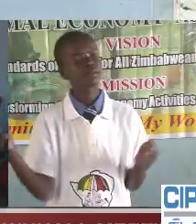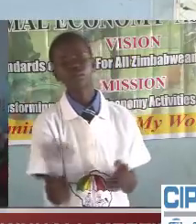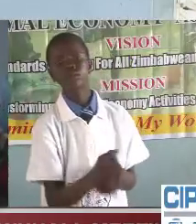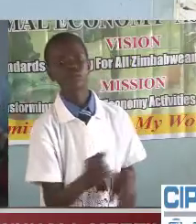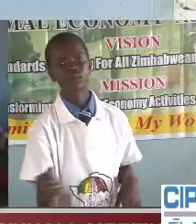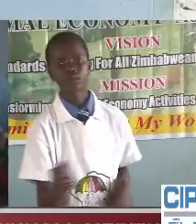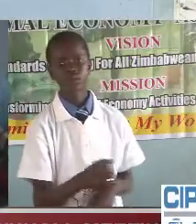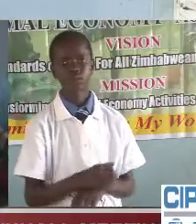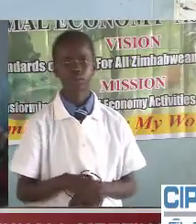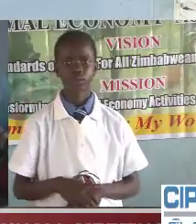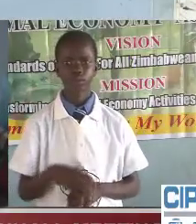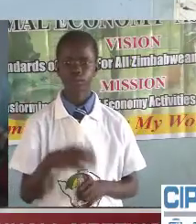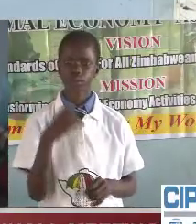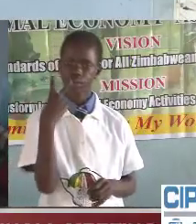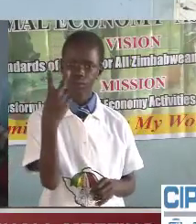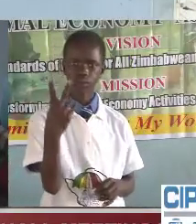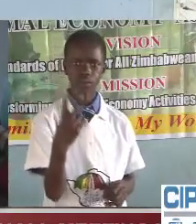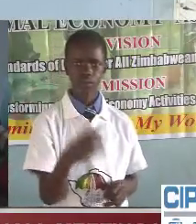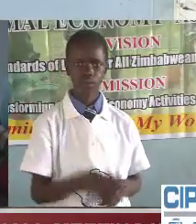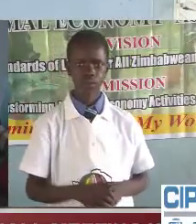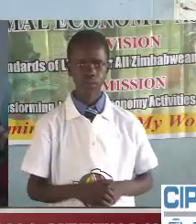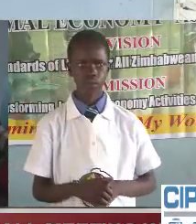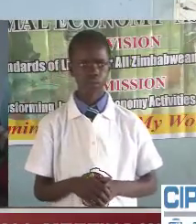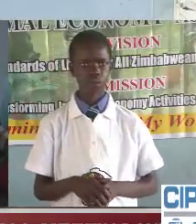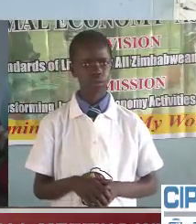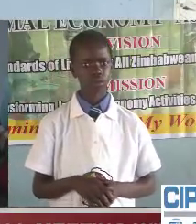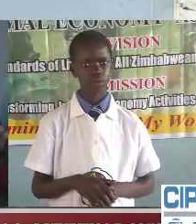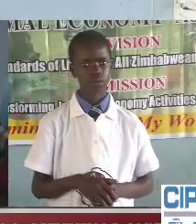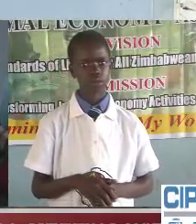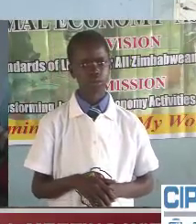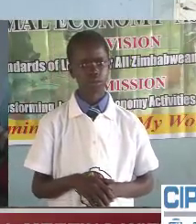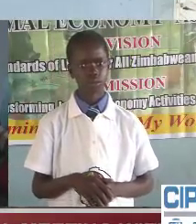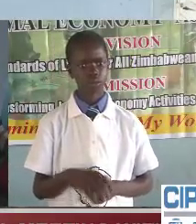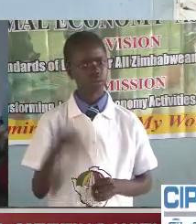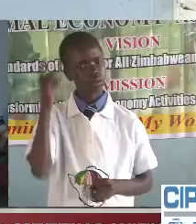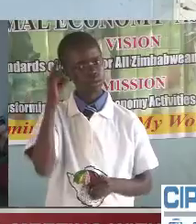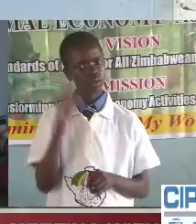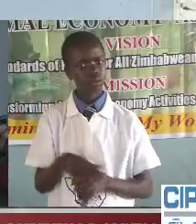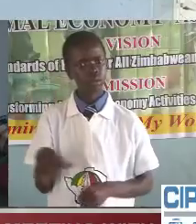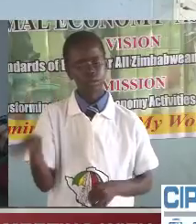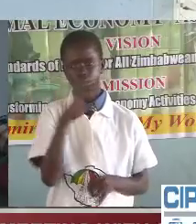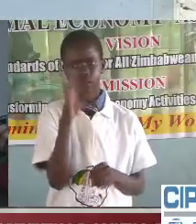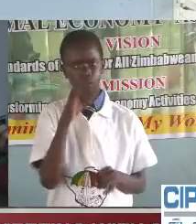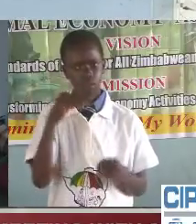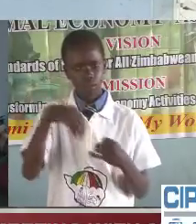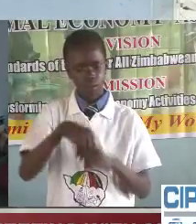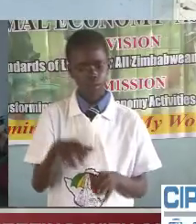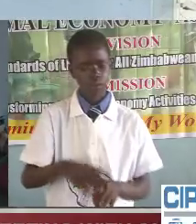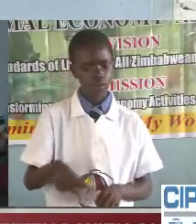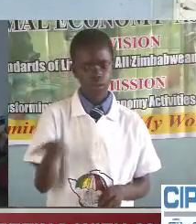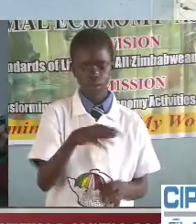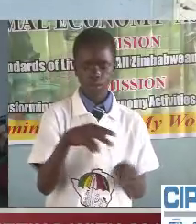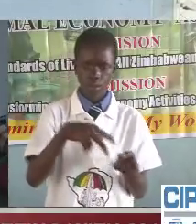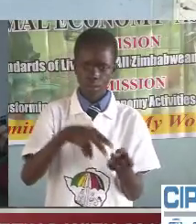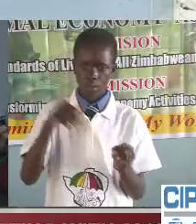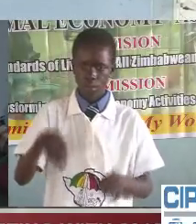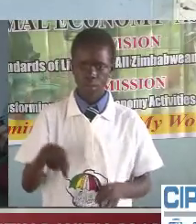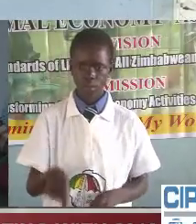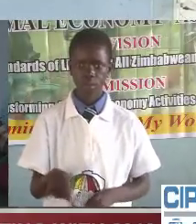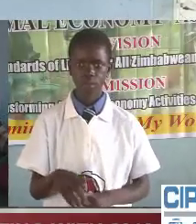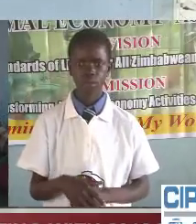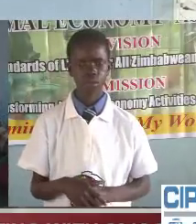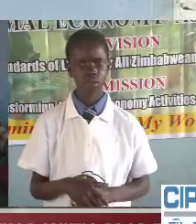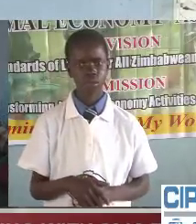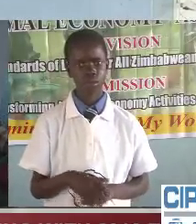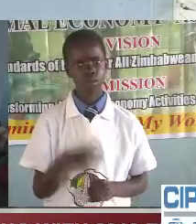muno. Kechipiri munoziva here kuti isusu tiri muno mavhenda enyu